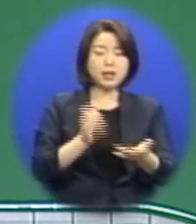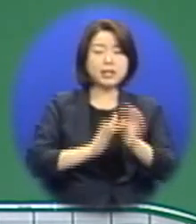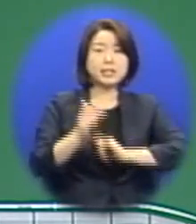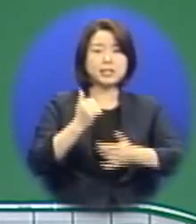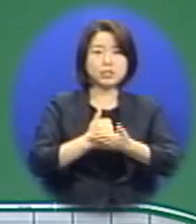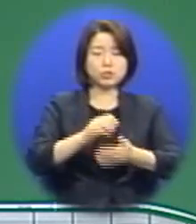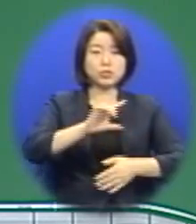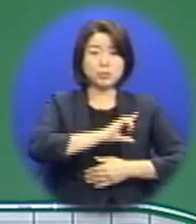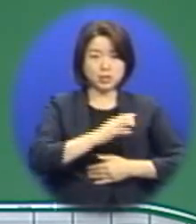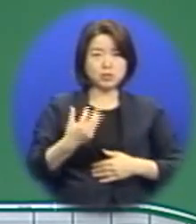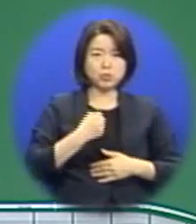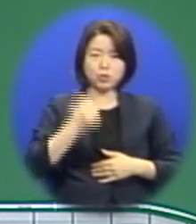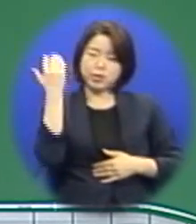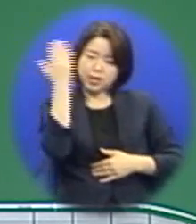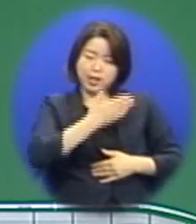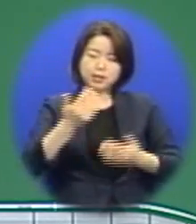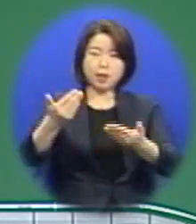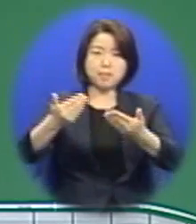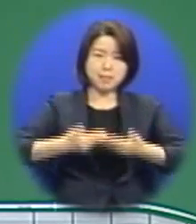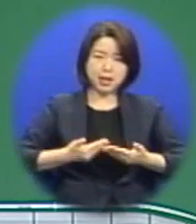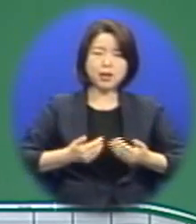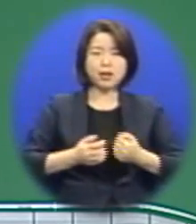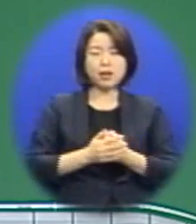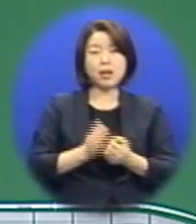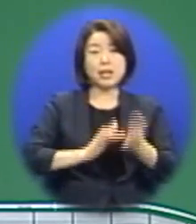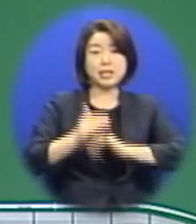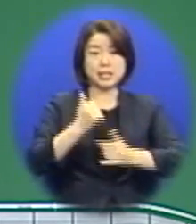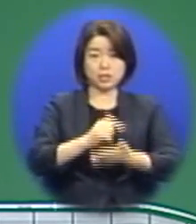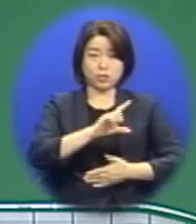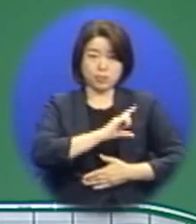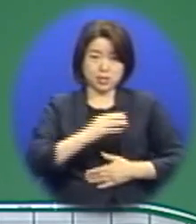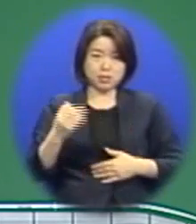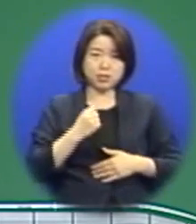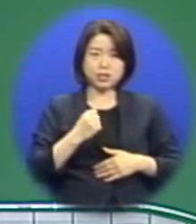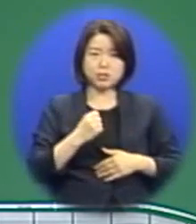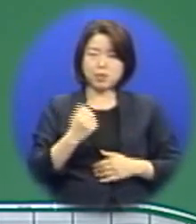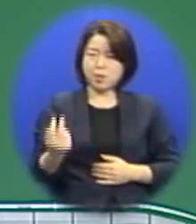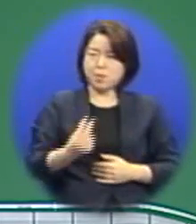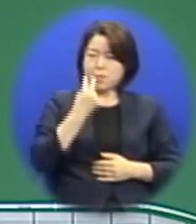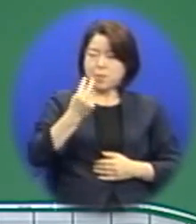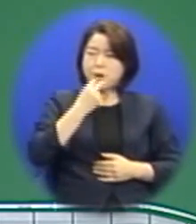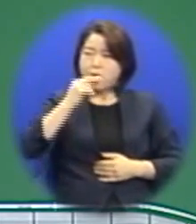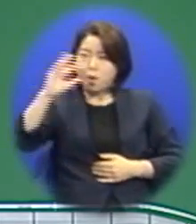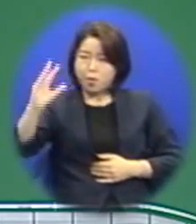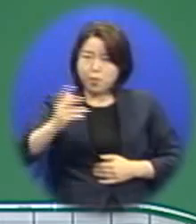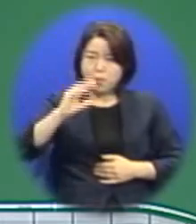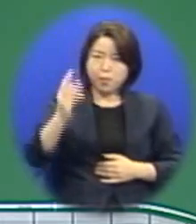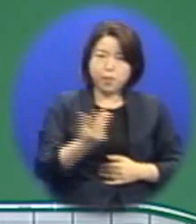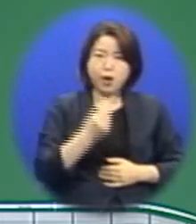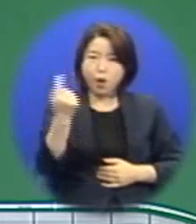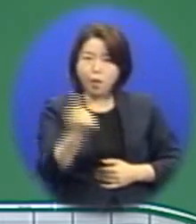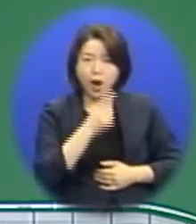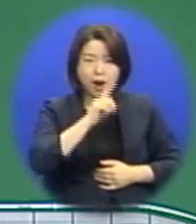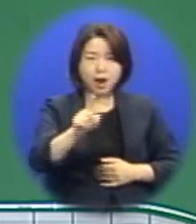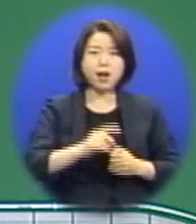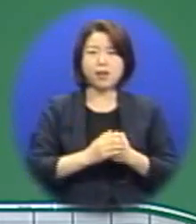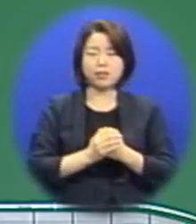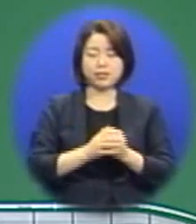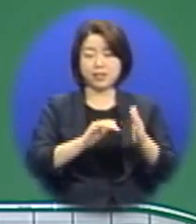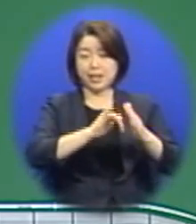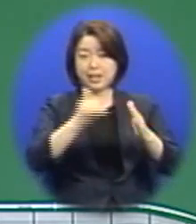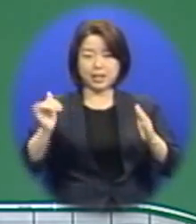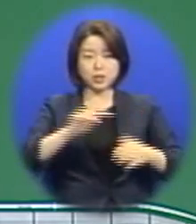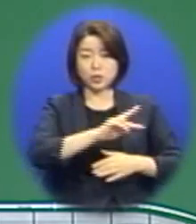이름으로 깨끗함을 받을지어다. 예수님의 이름으로 생기야 불어와라. 이렇게 가족들이 선포해